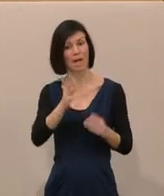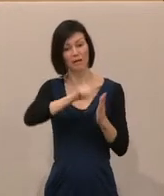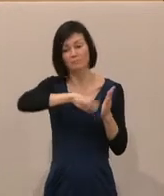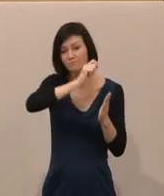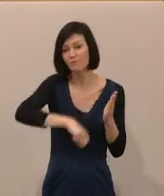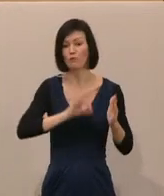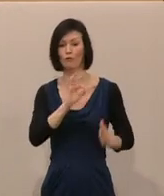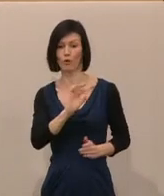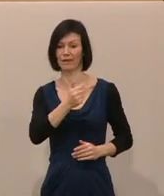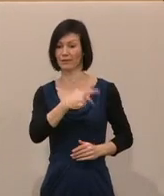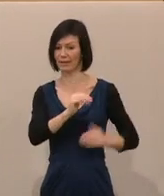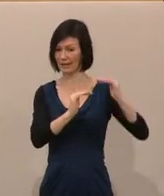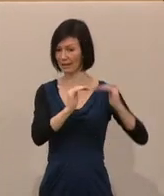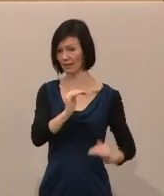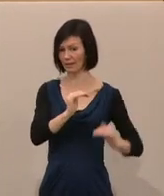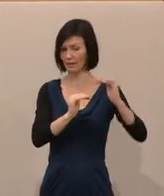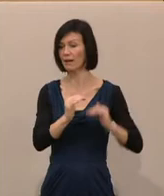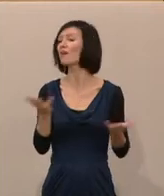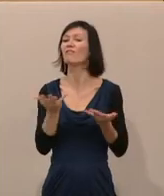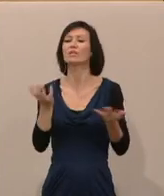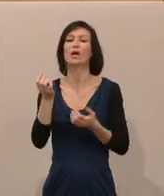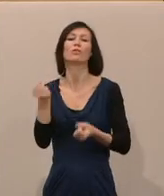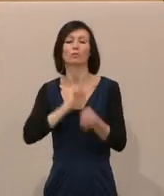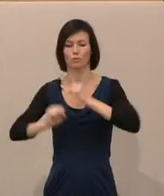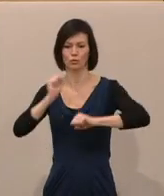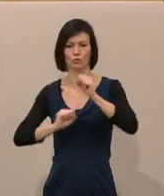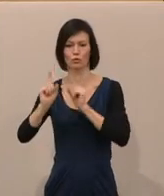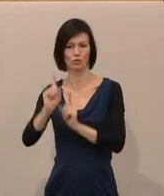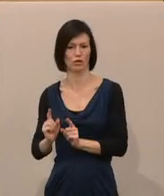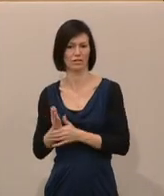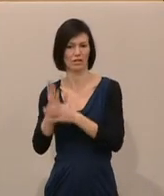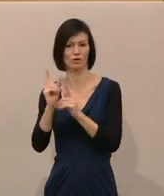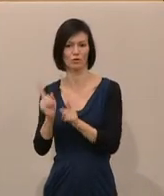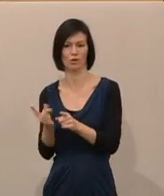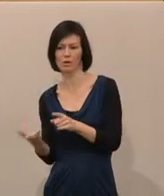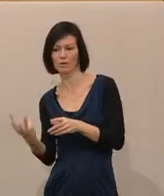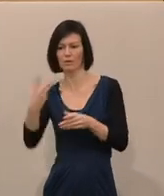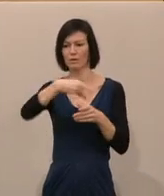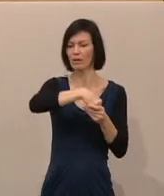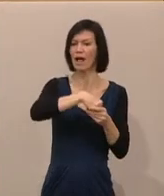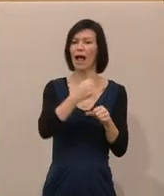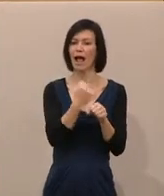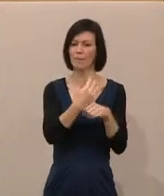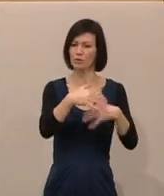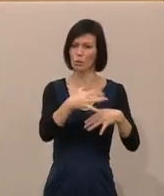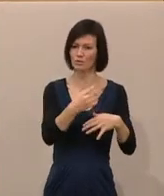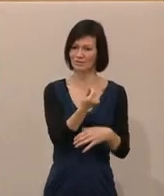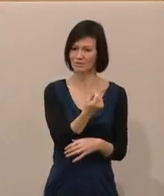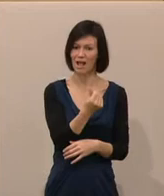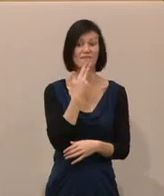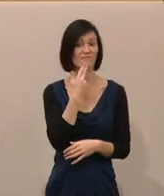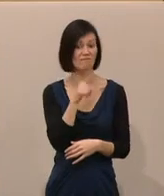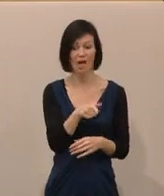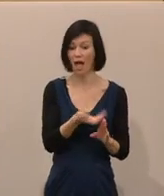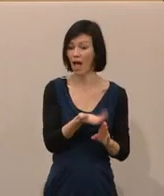Die Notstandshilfe soll in das Arbeitslosengeld integriert werden, und wer aus dem Arbeitslosengeld rausfällt, kommt direkt